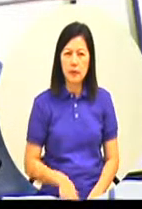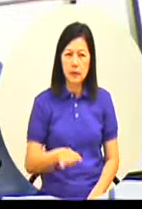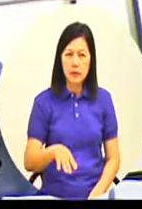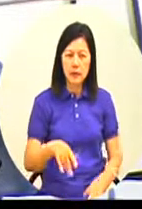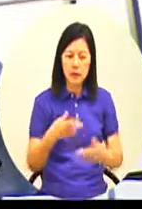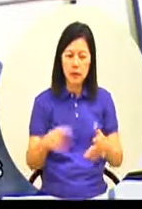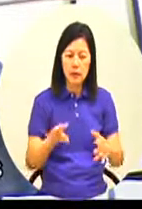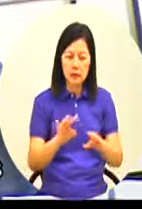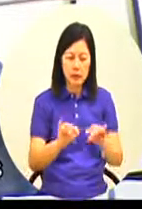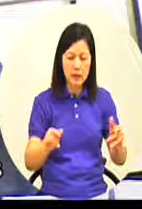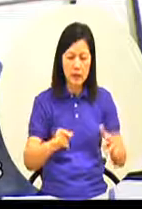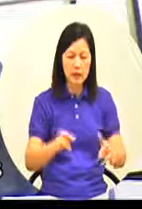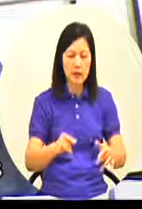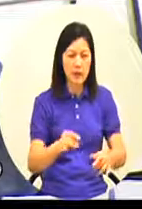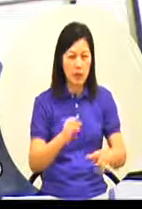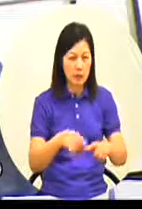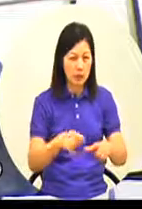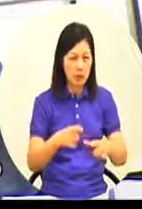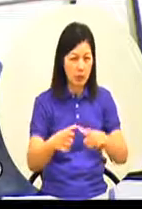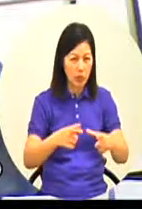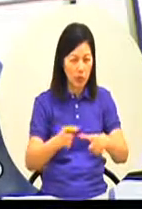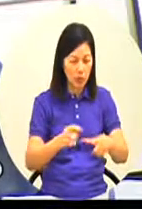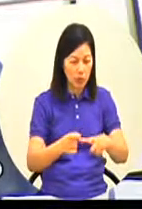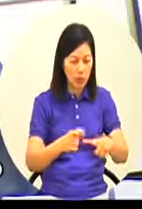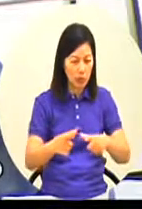园真的是大打折扣了。